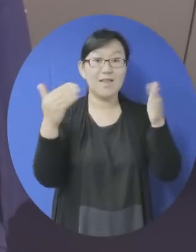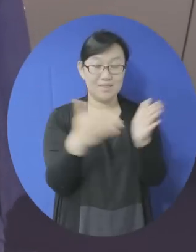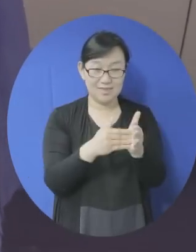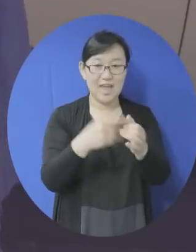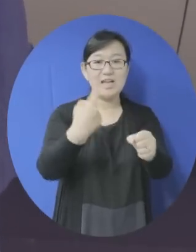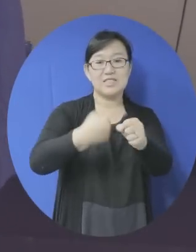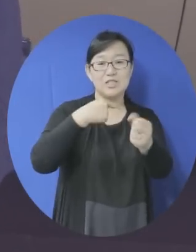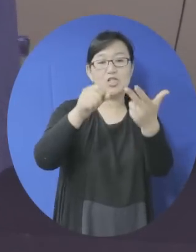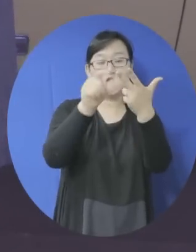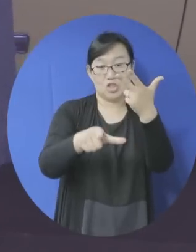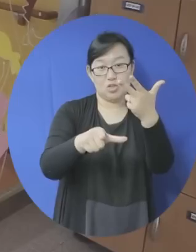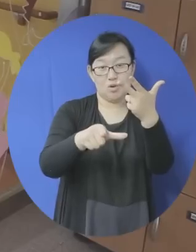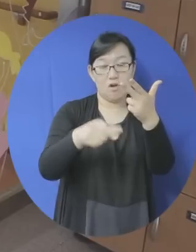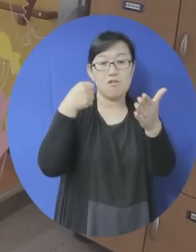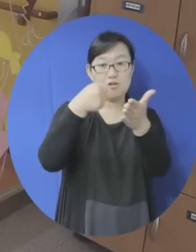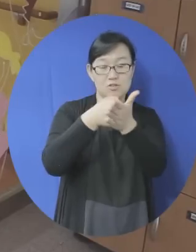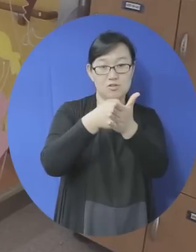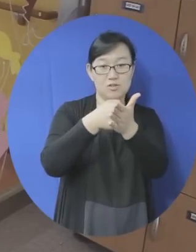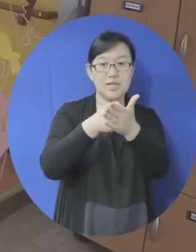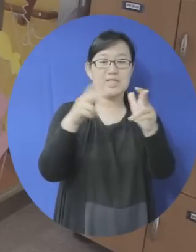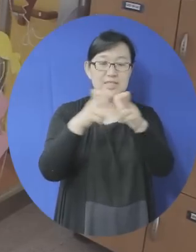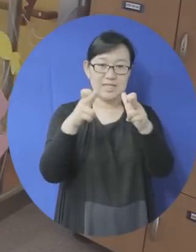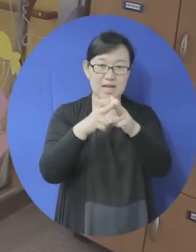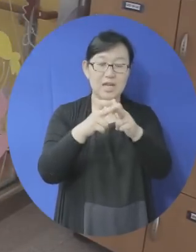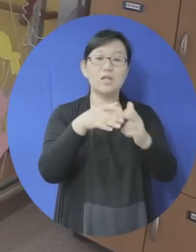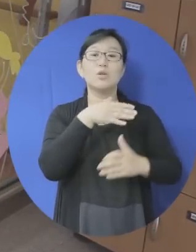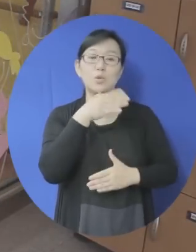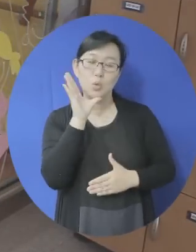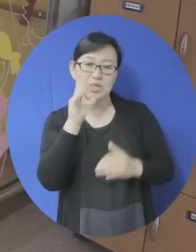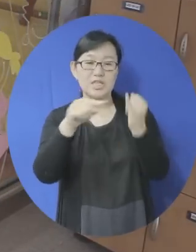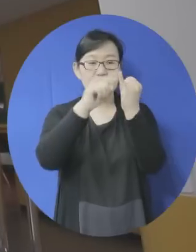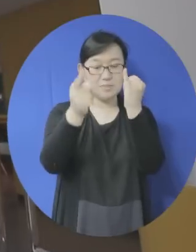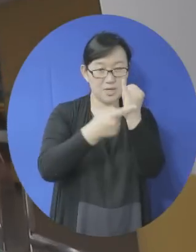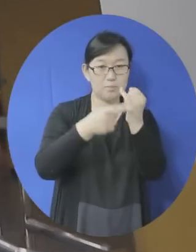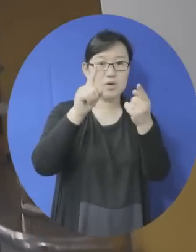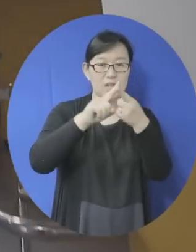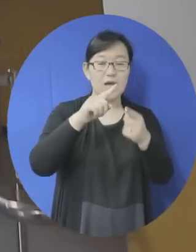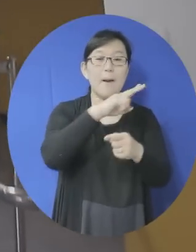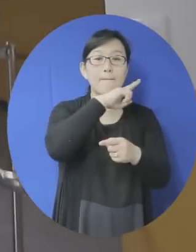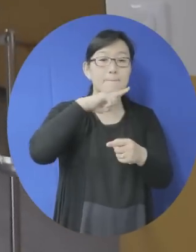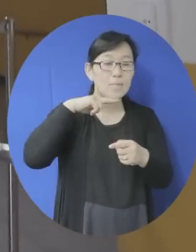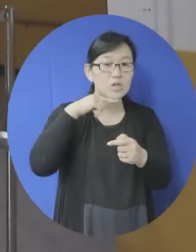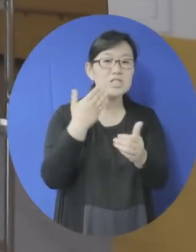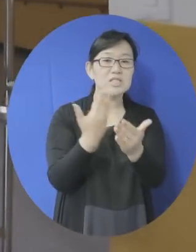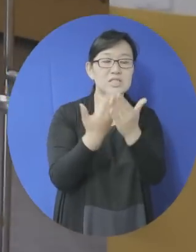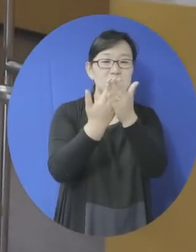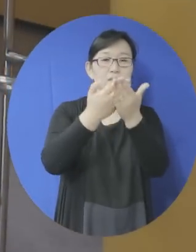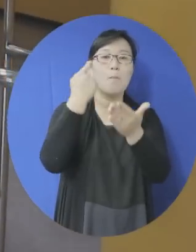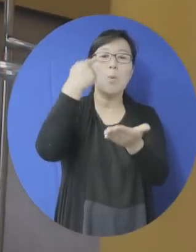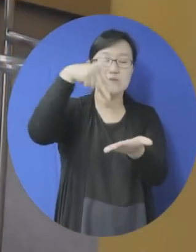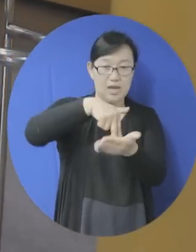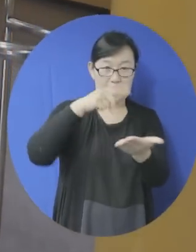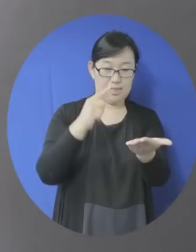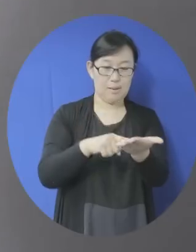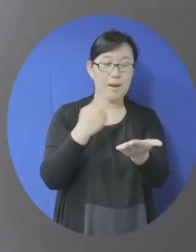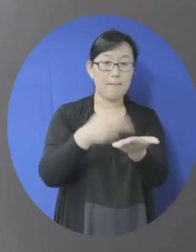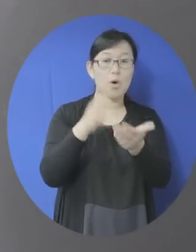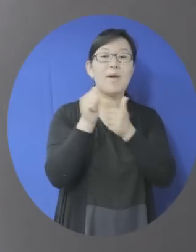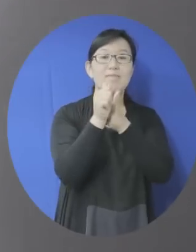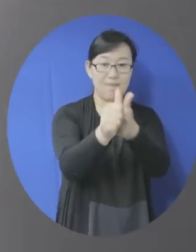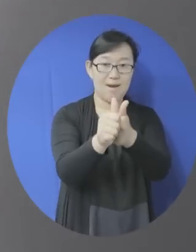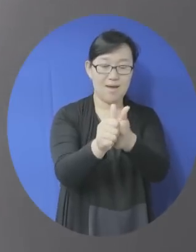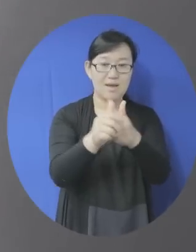받았는데요. 지난해 7월에 개정된 장애인, 노인, 임산부 등의 평위증진 보장에 관한 법률에